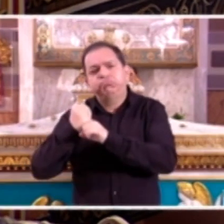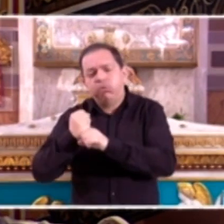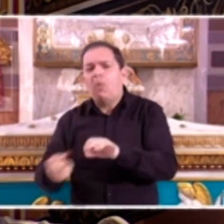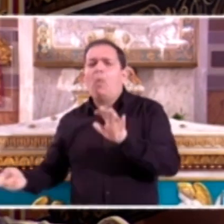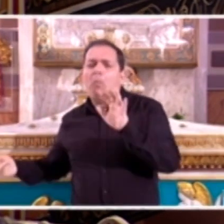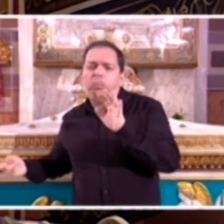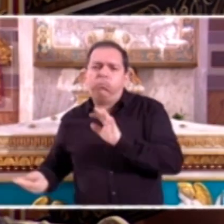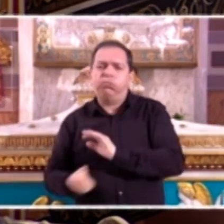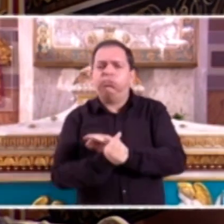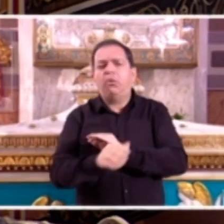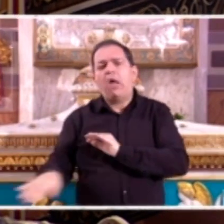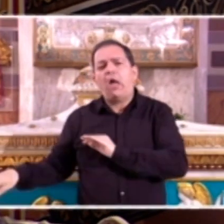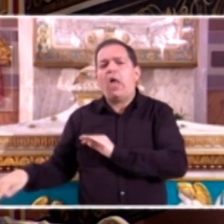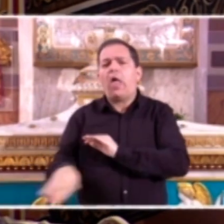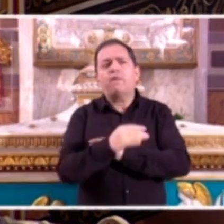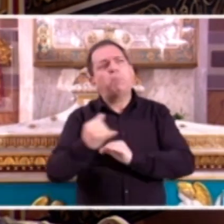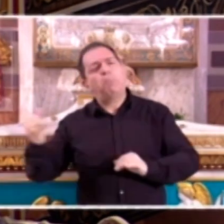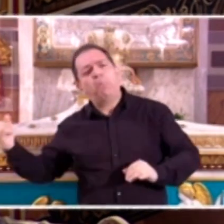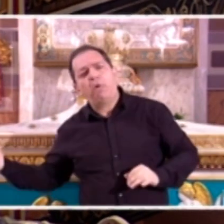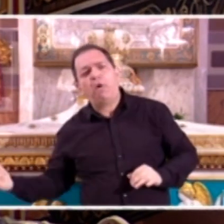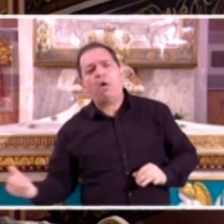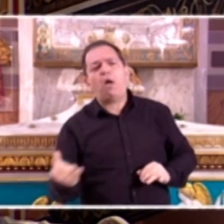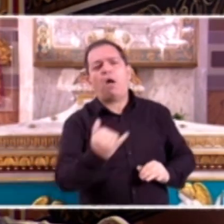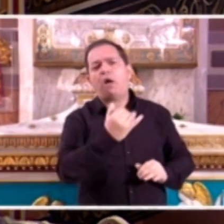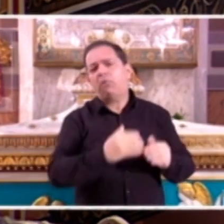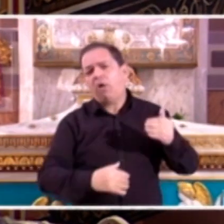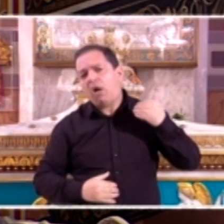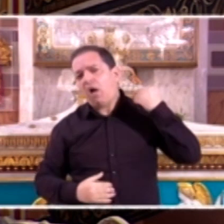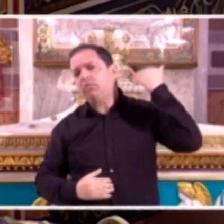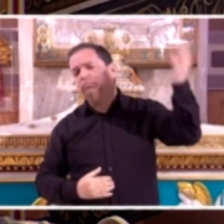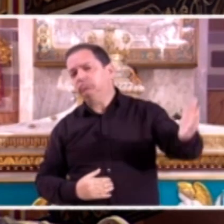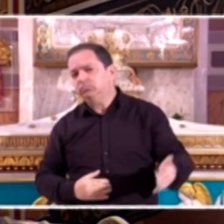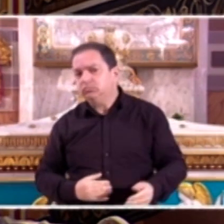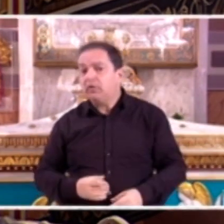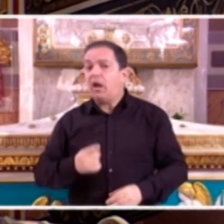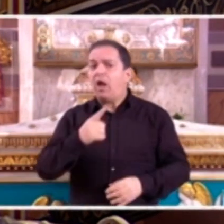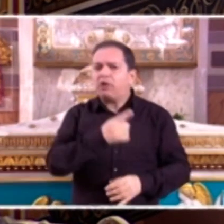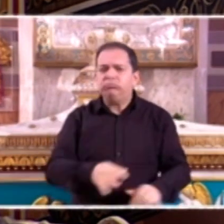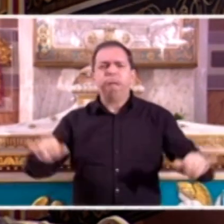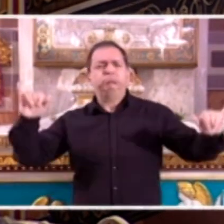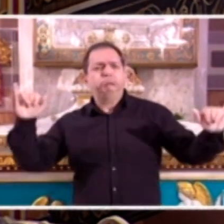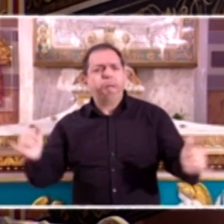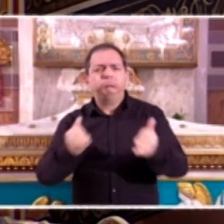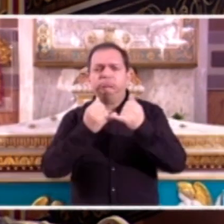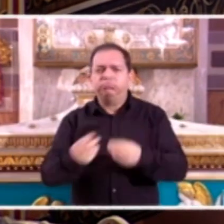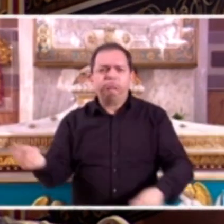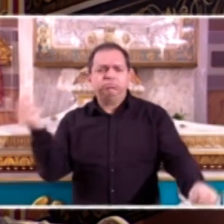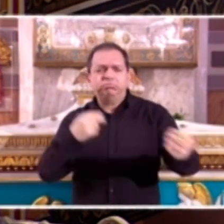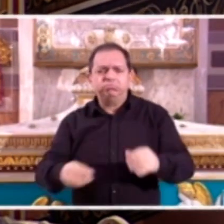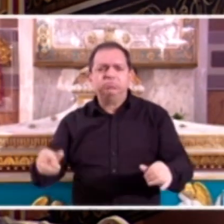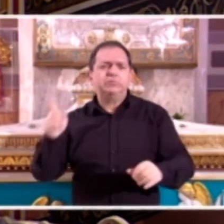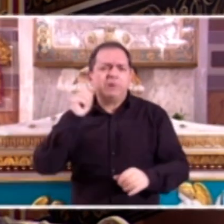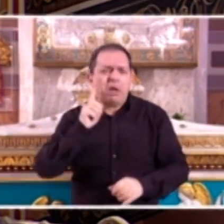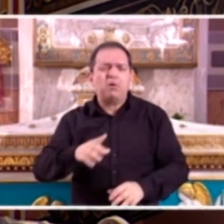απεδίμησεν εις χώραν μακράν και εκεί διεσκόρπισε την